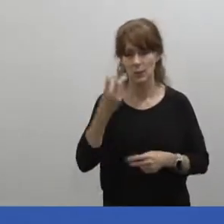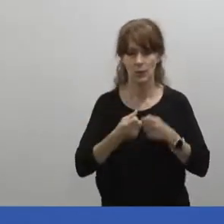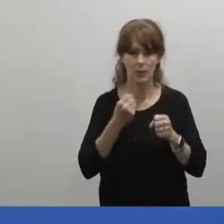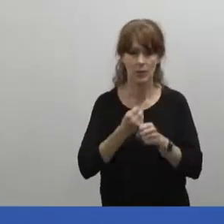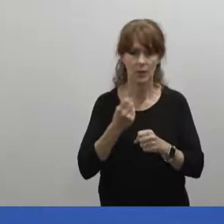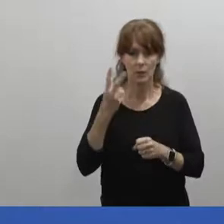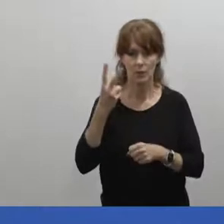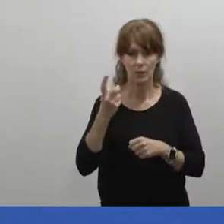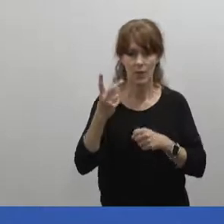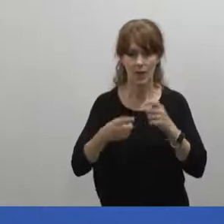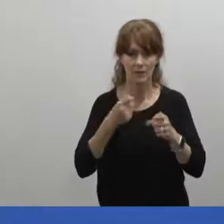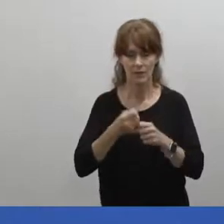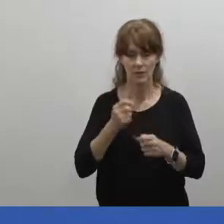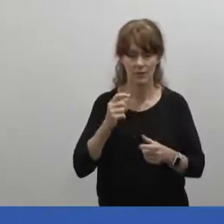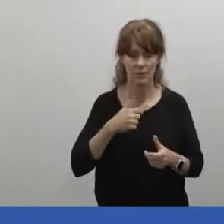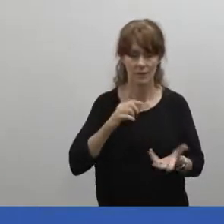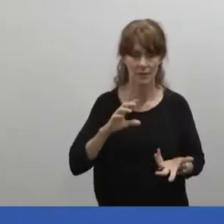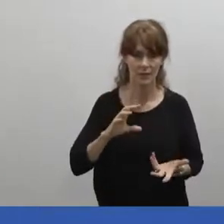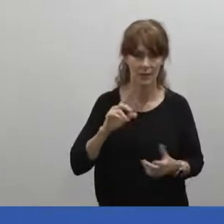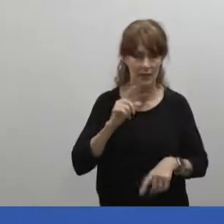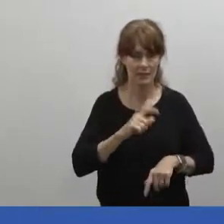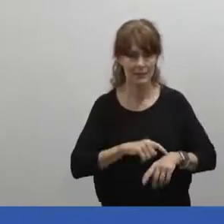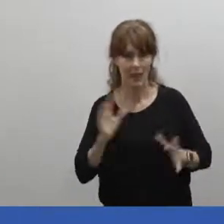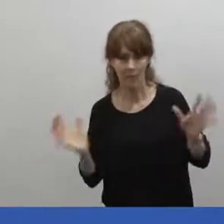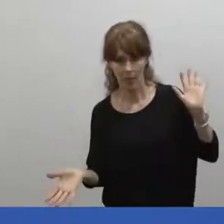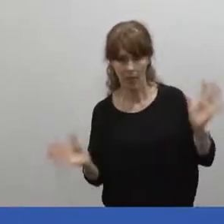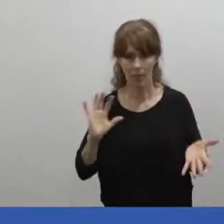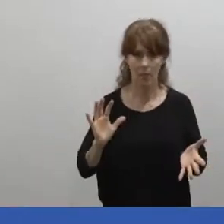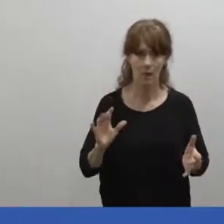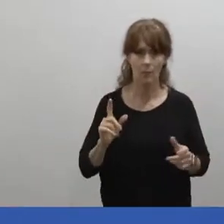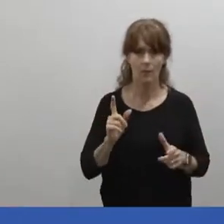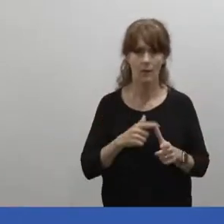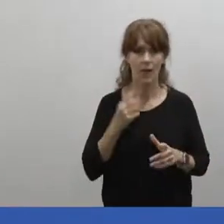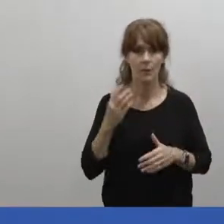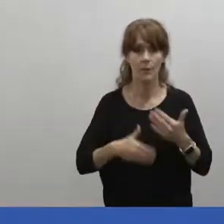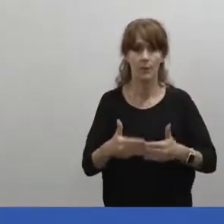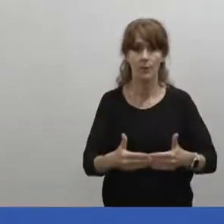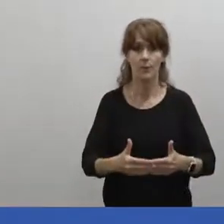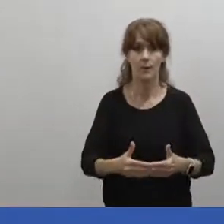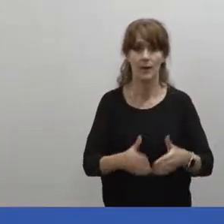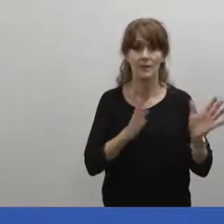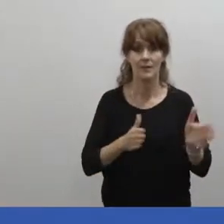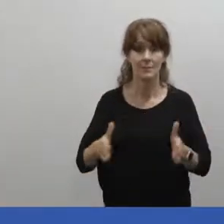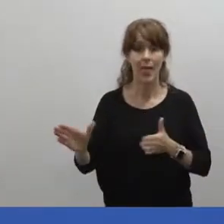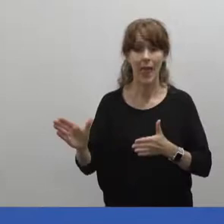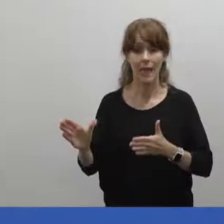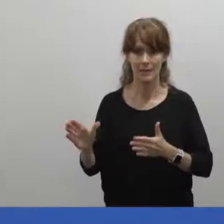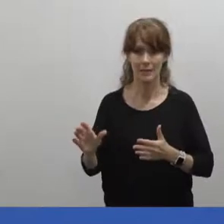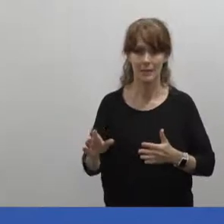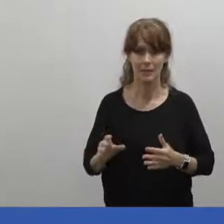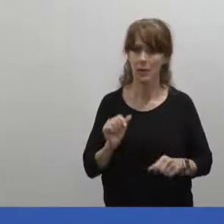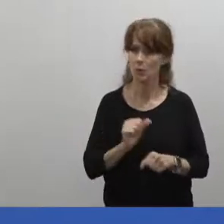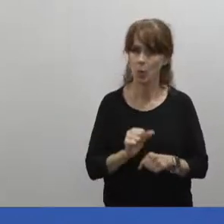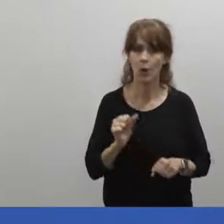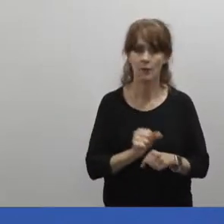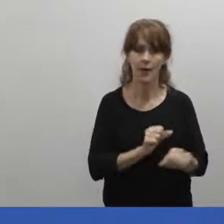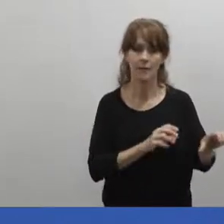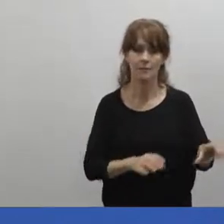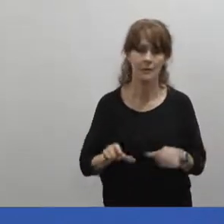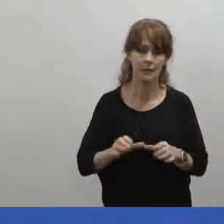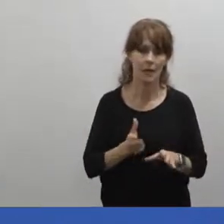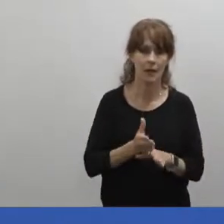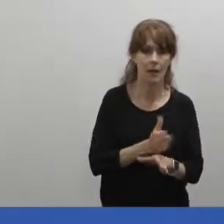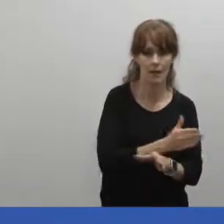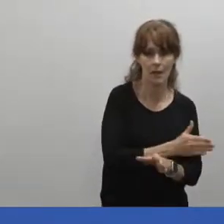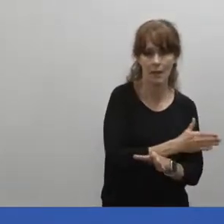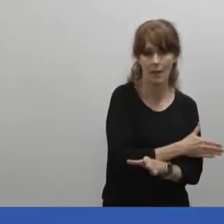không được giả pi chnam cả là phật mộc cư dương ban cư thả cái ca đại dương ban phơ nâng vì che ta chiên